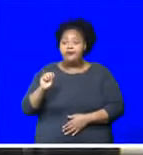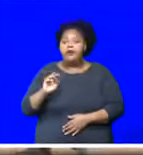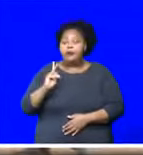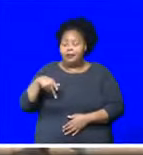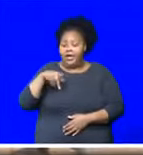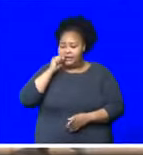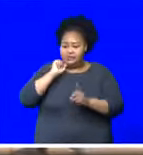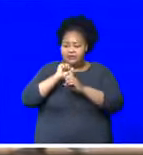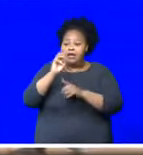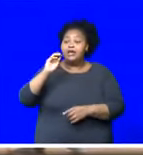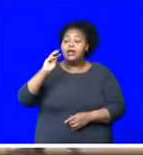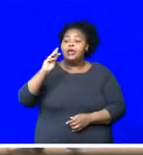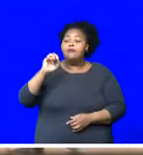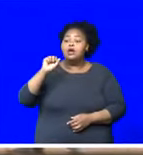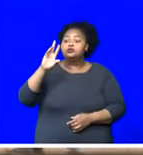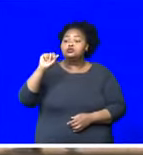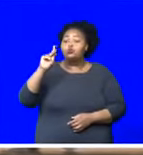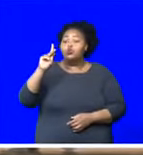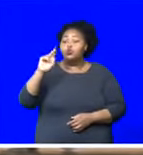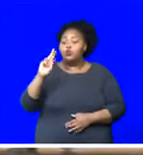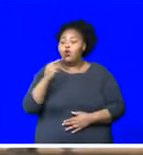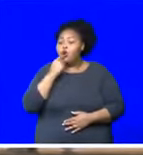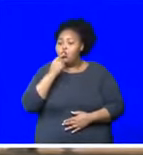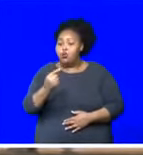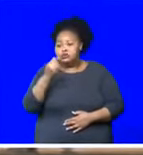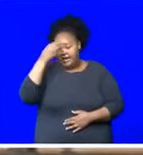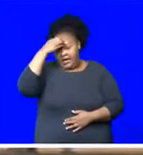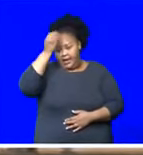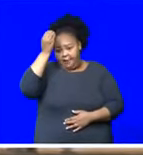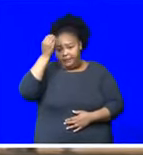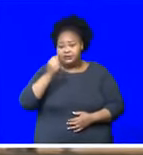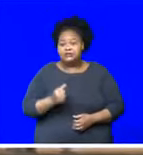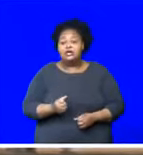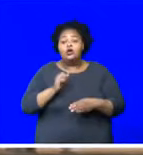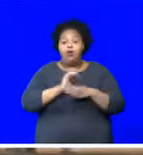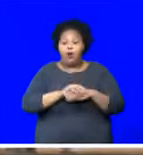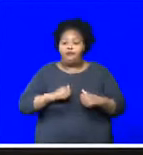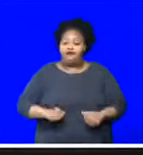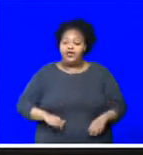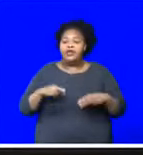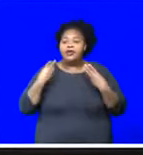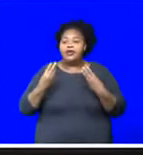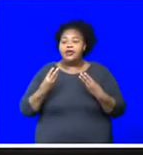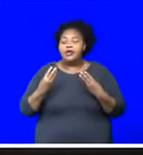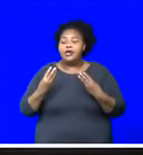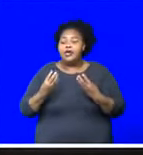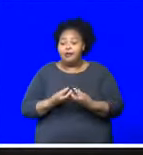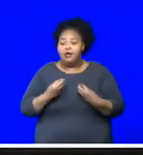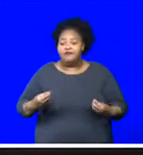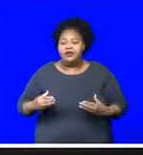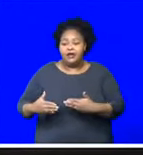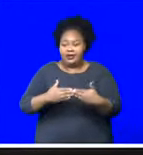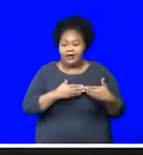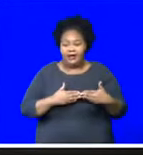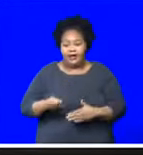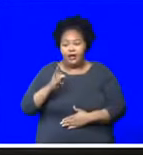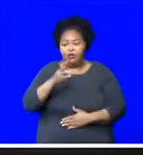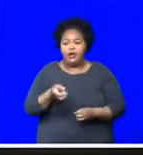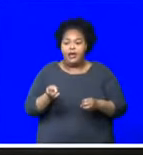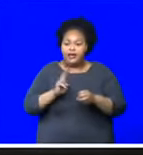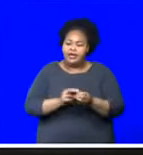ngalokuphelele kuvikela abantwana, kubaniketa imfundo lengiyo kanye nekubanakekela kuthi babe nelikusasa